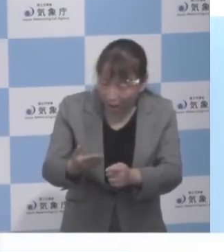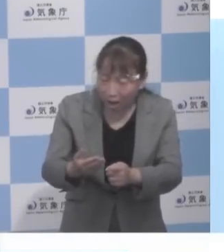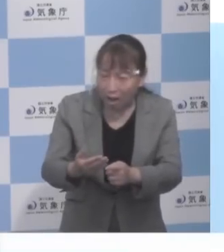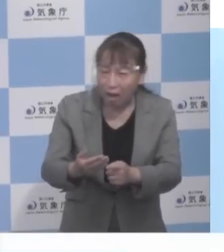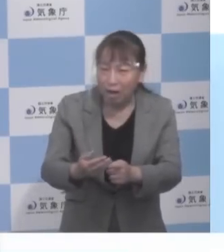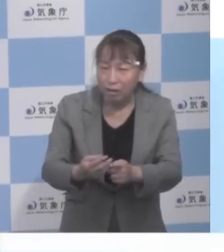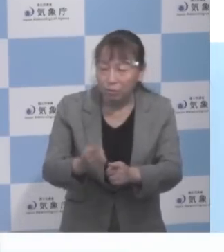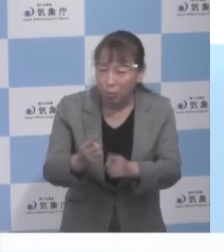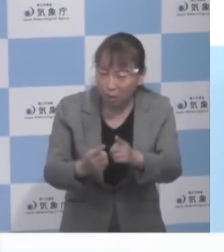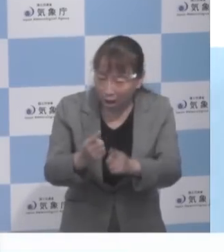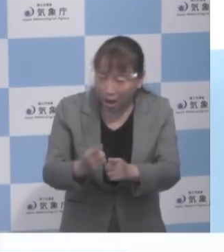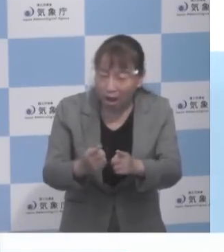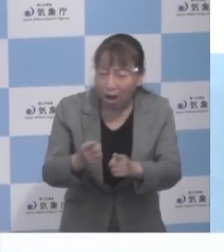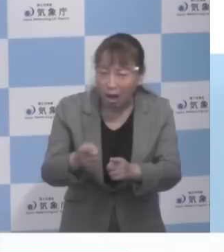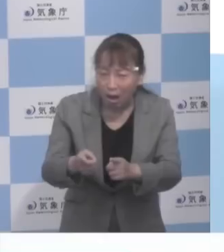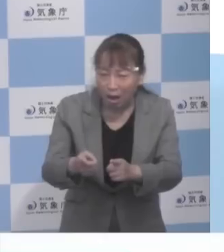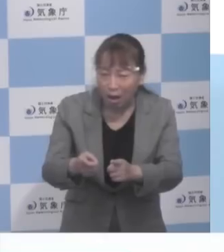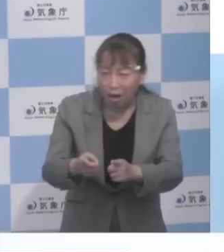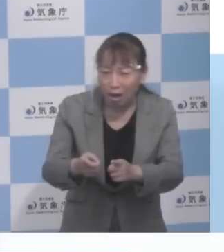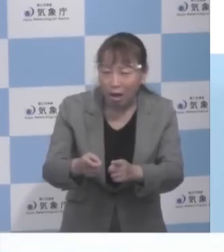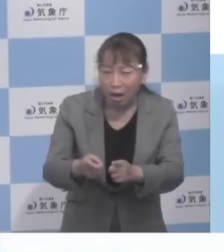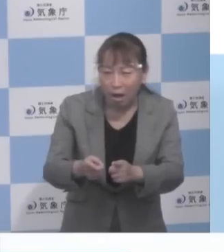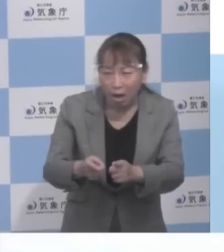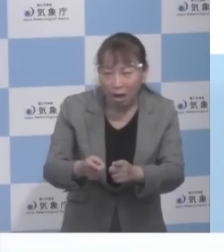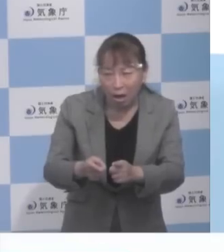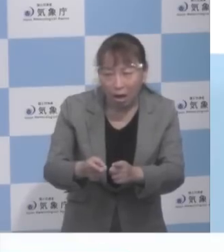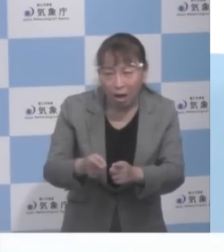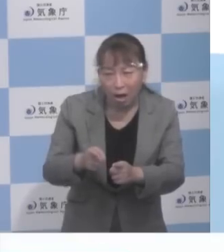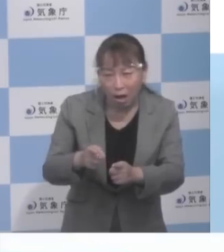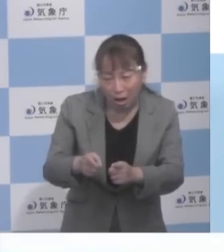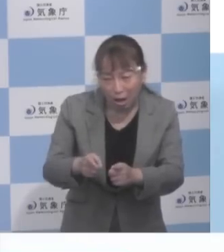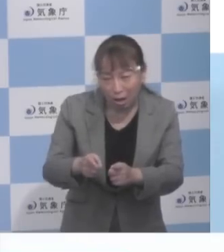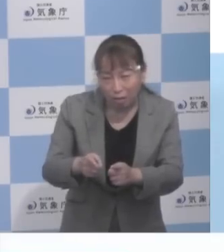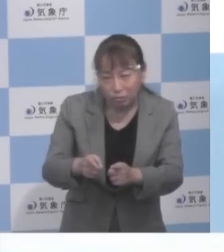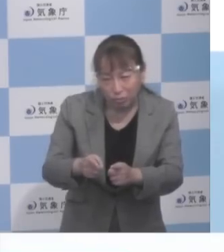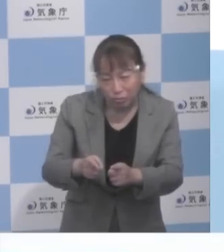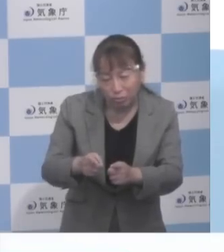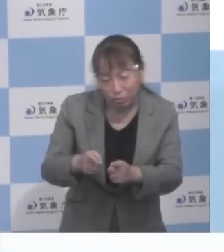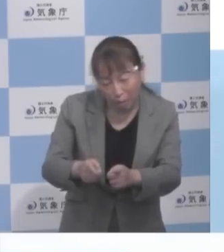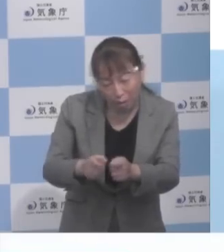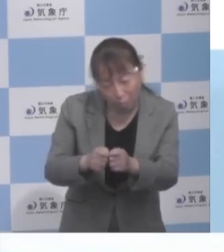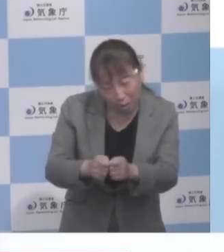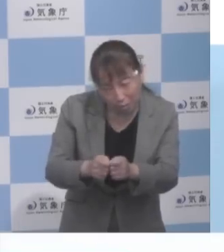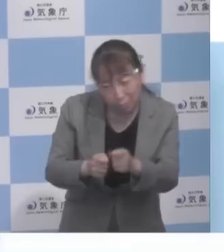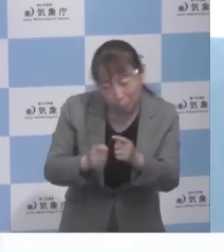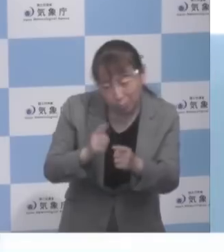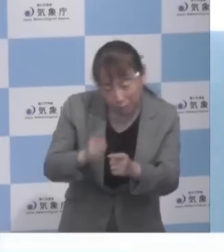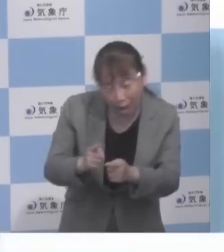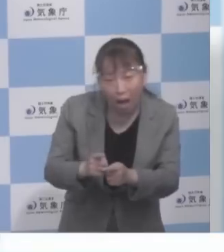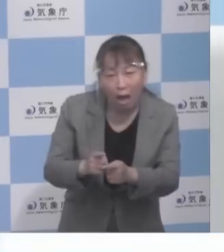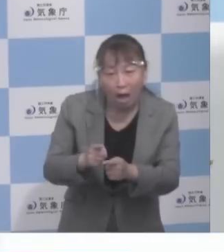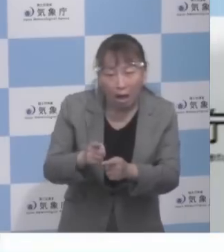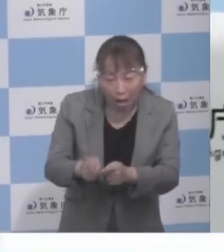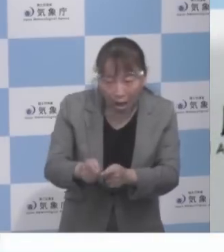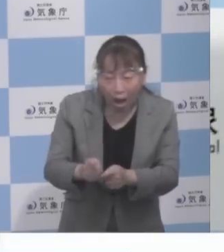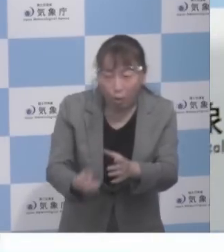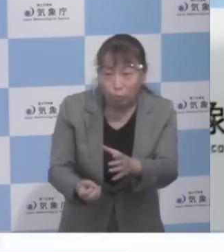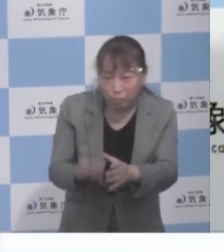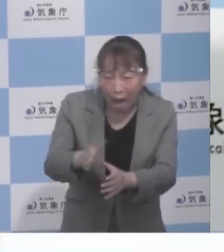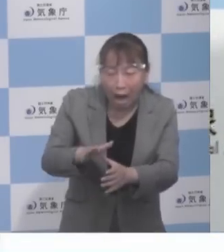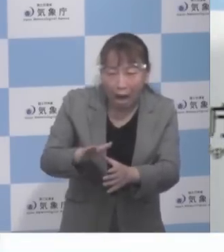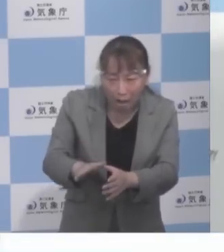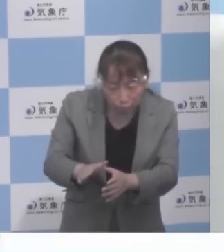一定の噴火があるのではないかということで注意を呼びかけてきておりました。で、今日本日